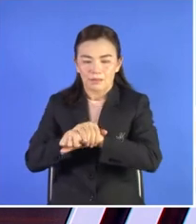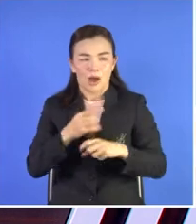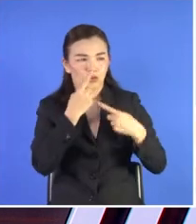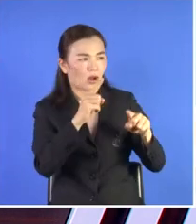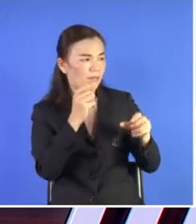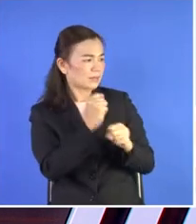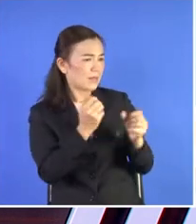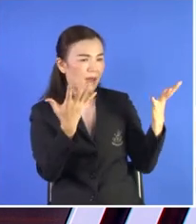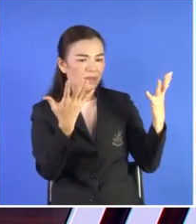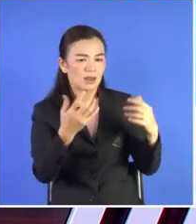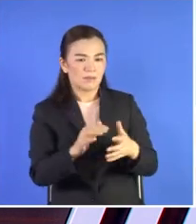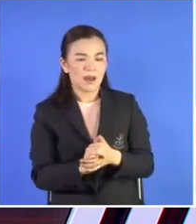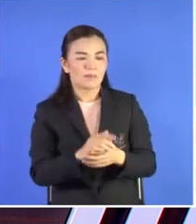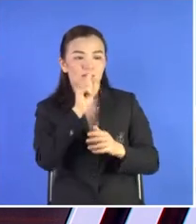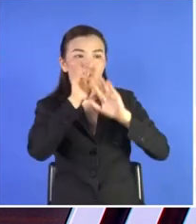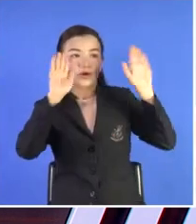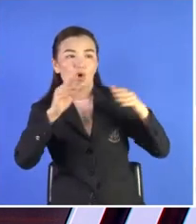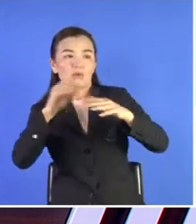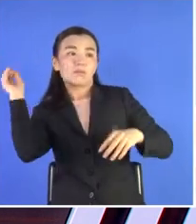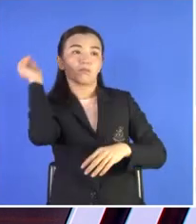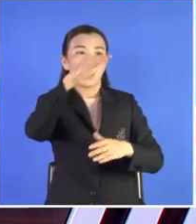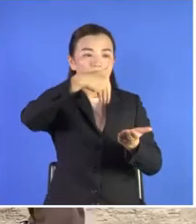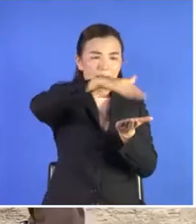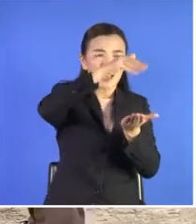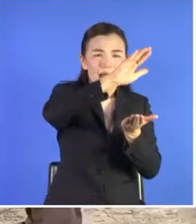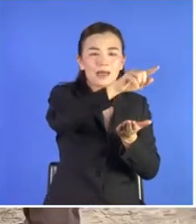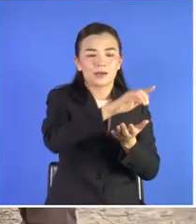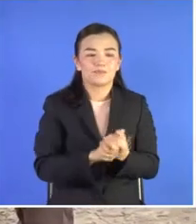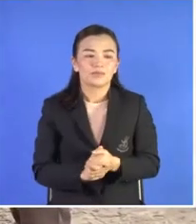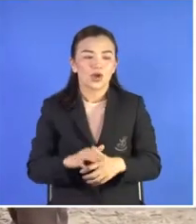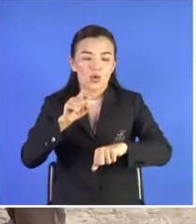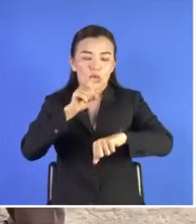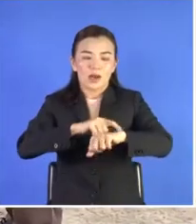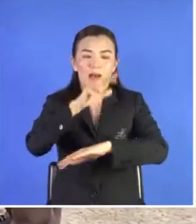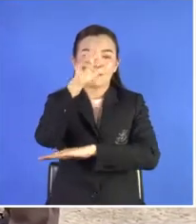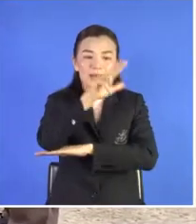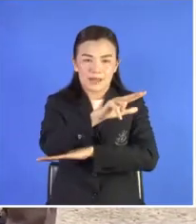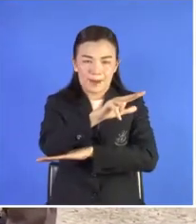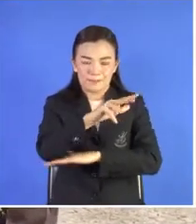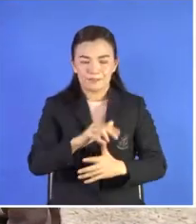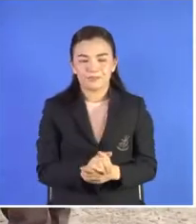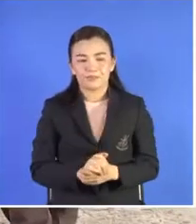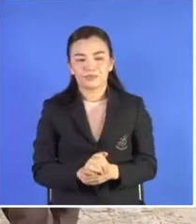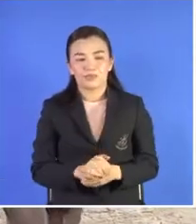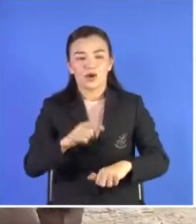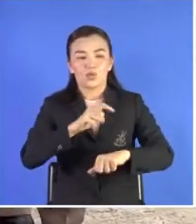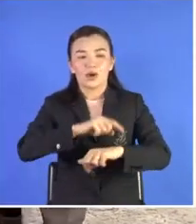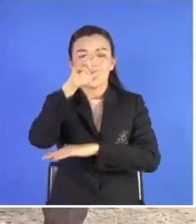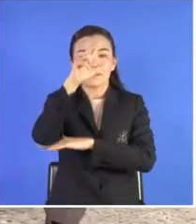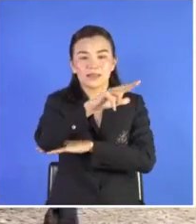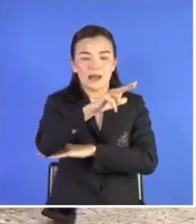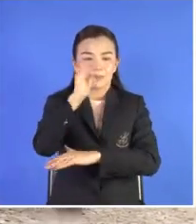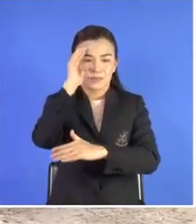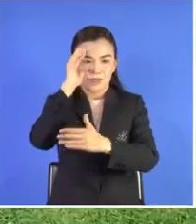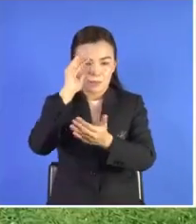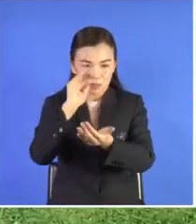ไรเลยแค่ปาไล่นกเท่านั้นเองนะคะเหตุการณ์นี้เนี่ยไปเกิดขึ้นตอนประมาณบ่ายสามโมงยี่สิบนาทีนะคะที่เจ้าหน้าที่ตำรวจของส